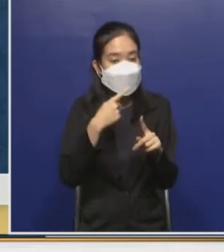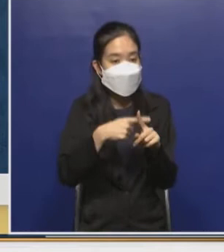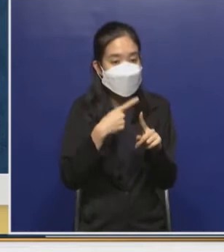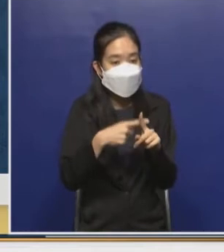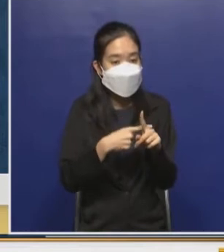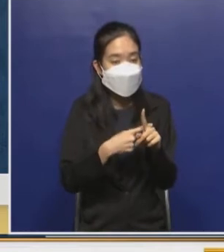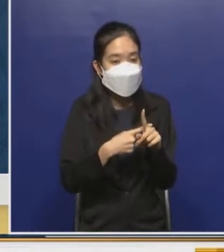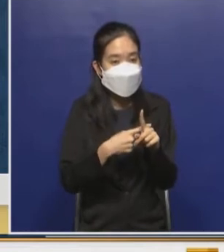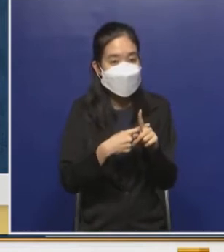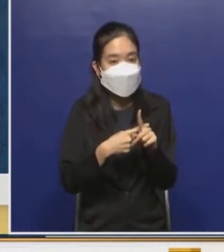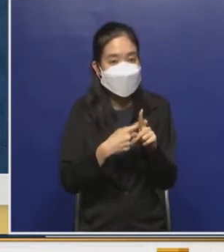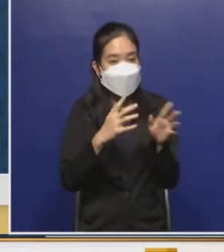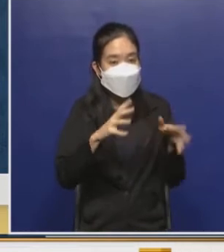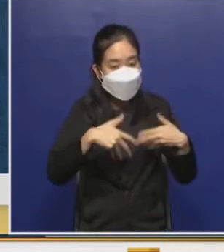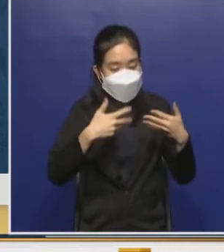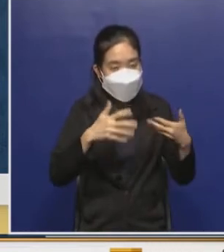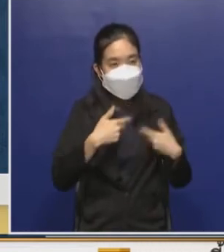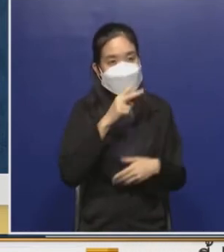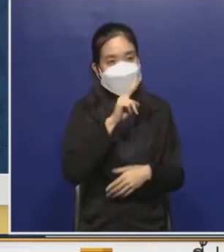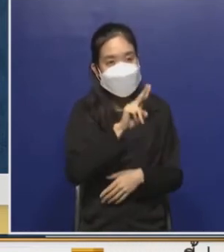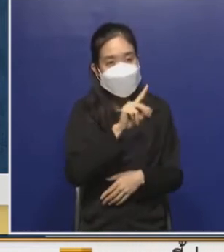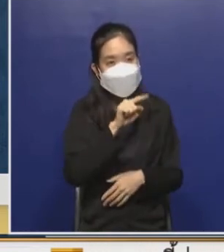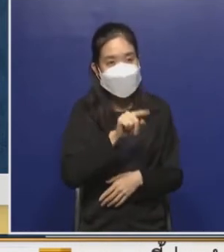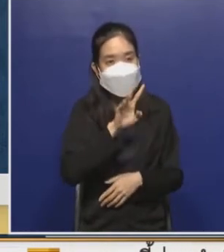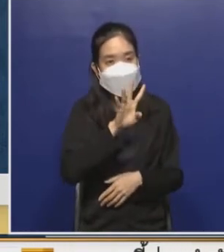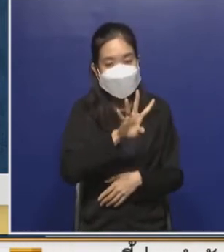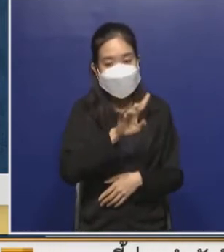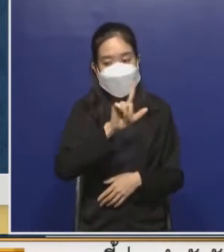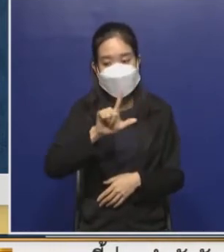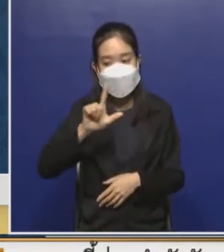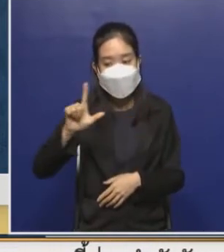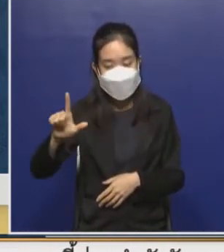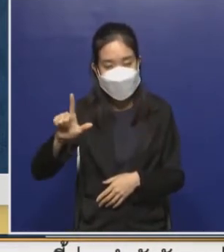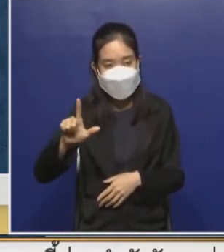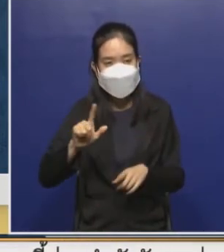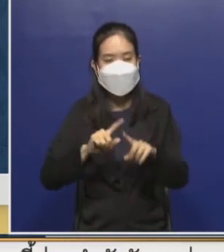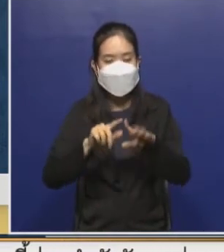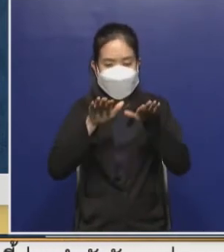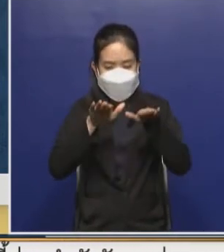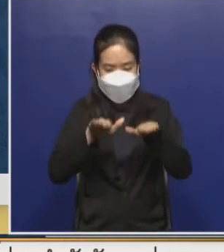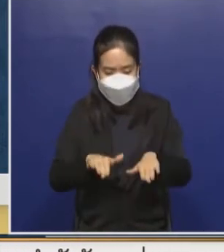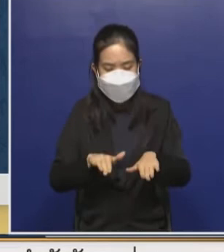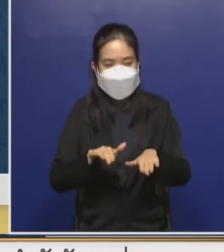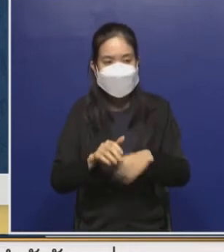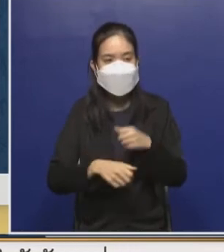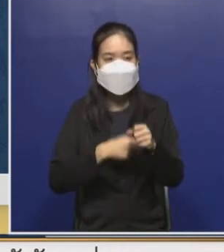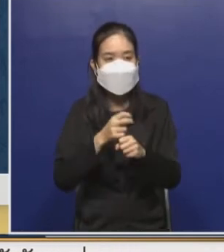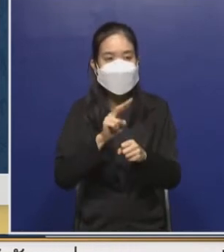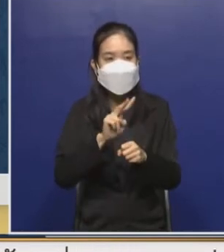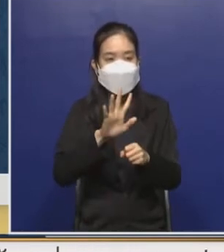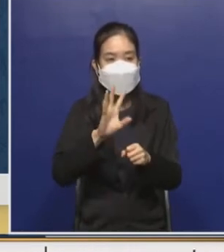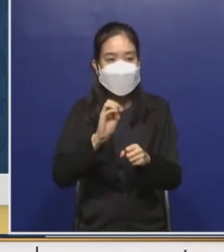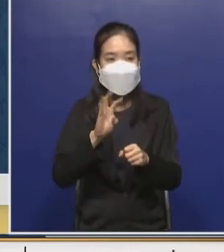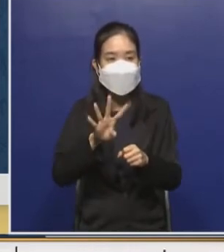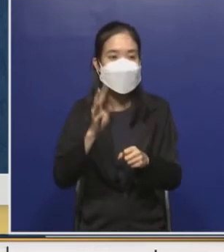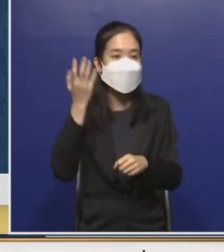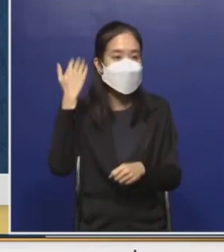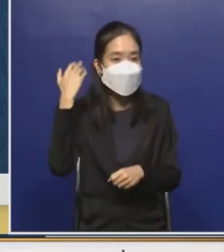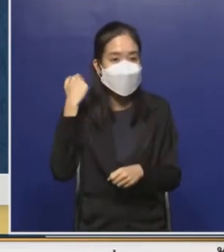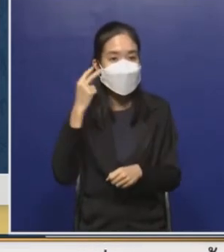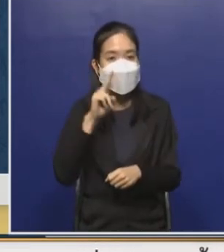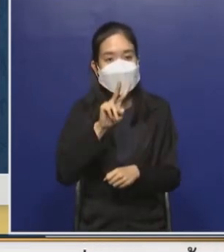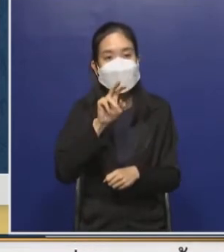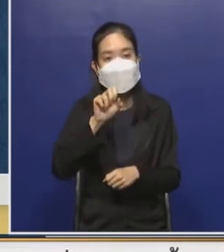2065 คือ 2.4 ลาน้านซึ่ลดลงจากปี 2064 สองแสน